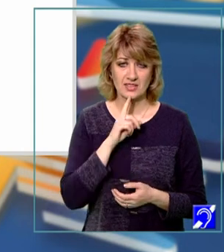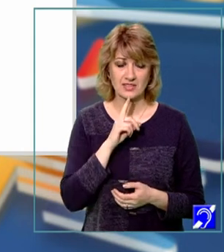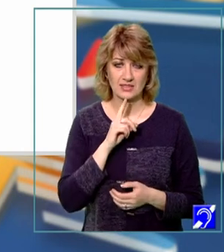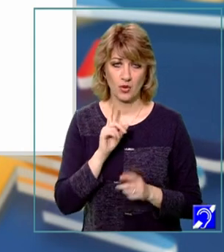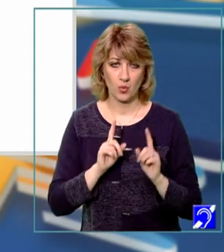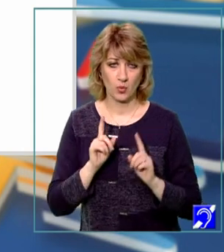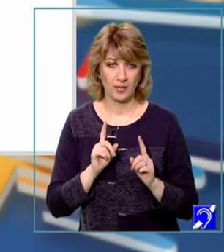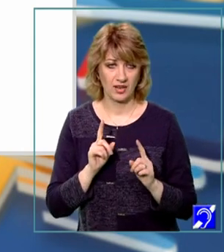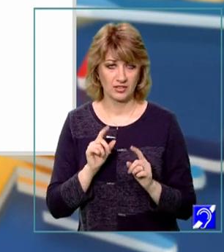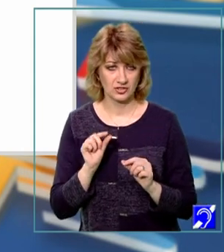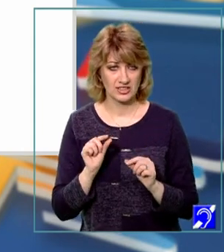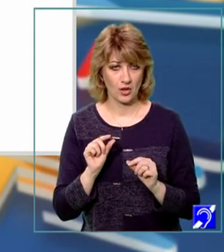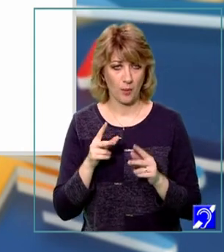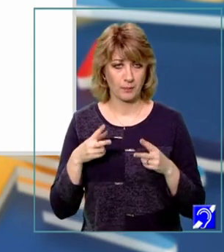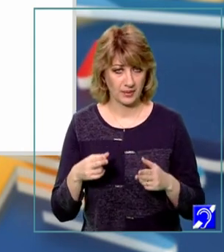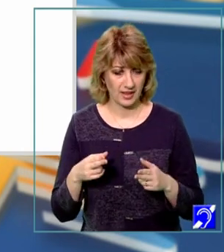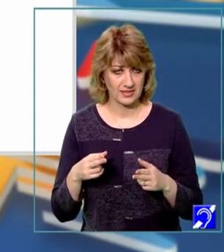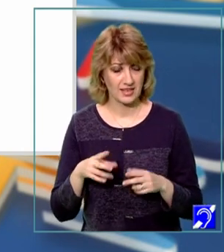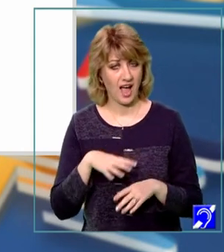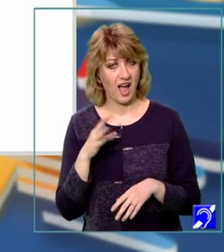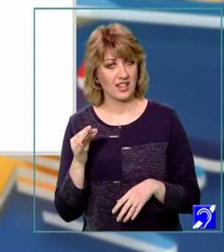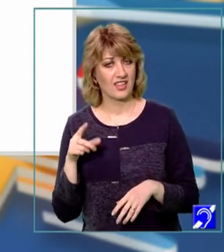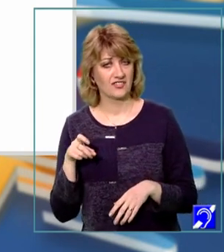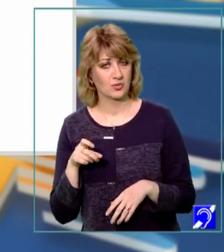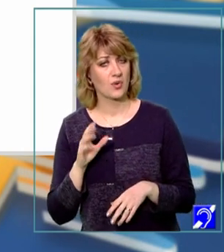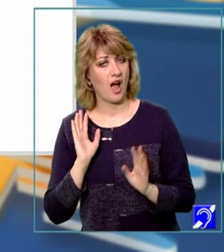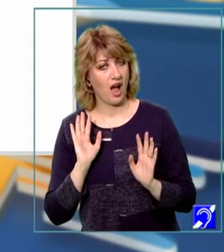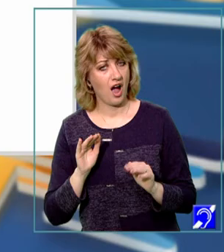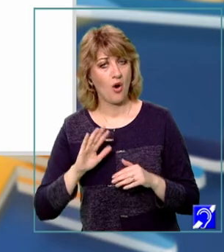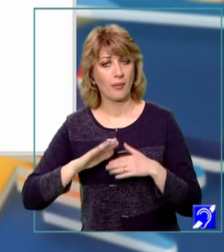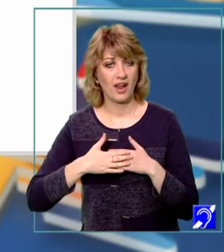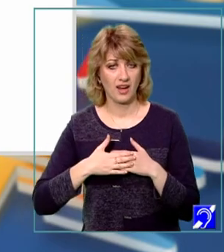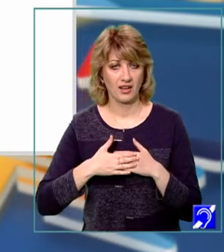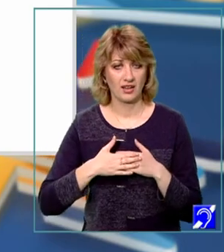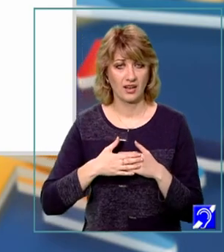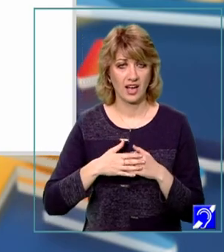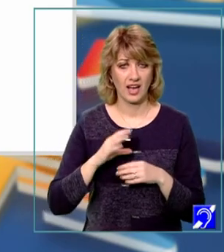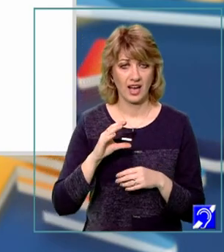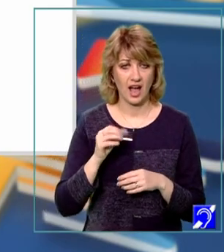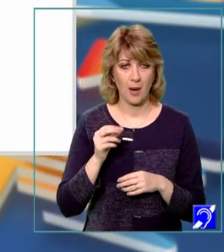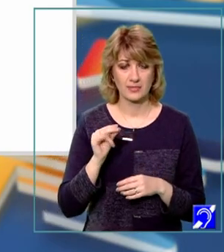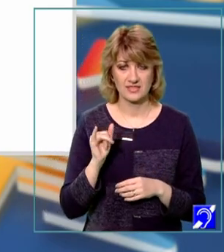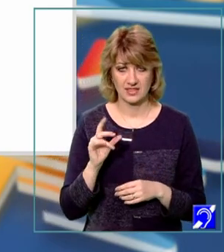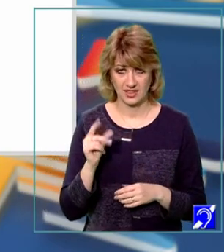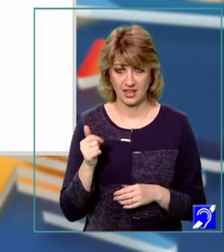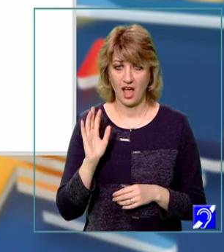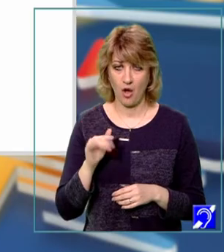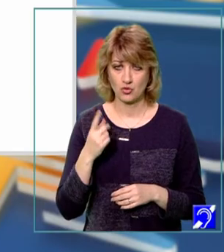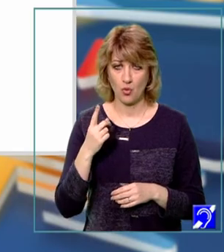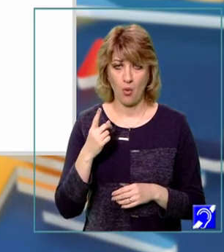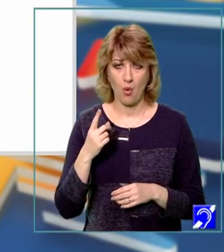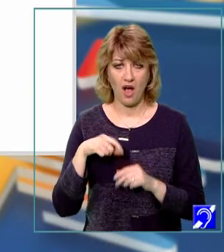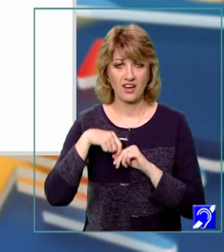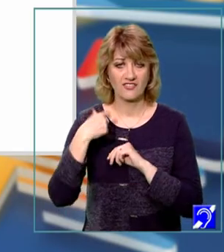cu structura aici. Alte virusuri au, pe lângă capsida respectivă, au și o